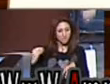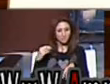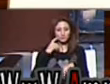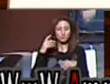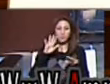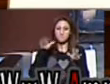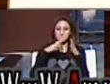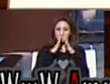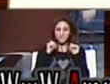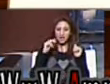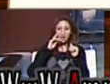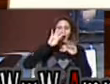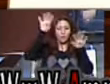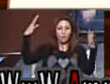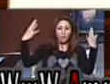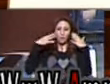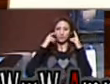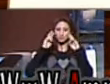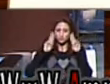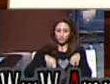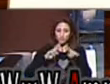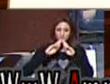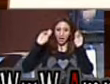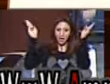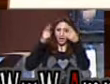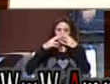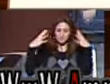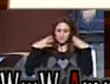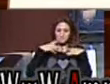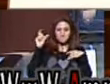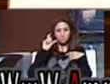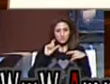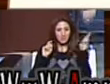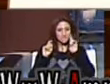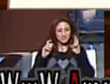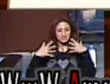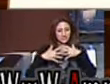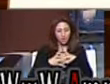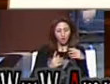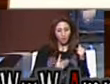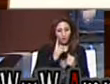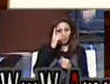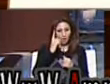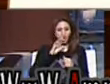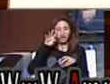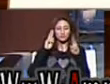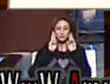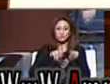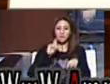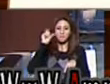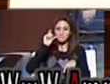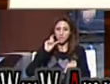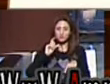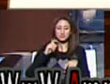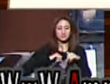للمصريين لكن للعالم كله، وأعتقد أنتوا قدامكم يعني خير شاهد ودليل على روح